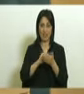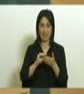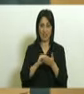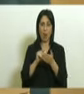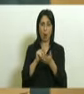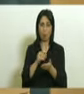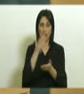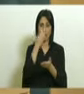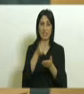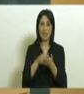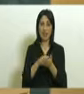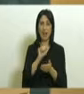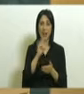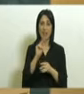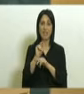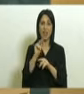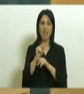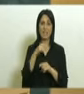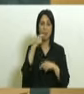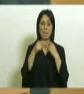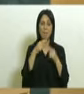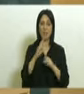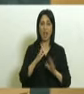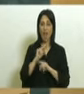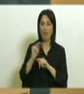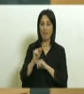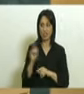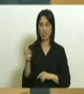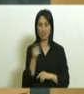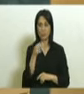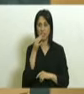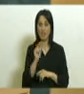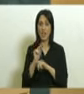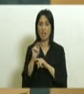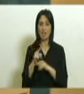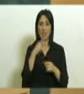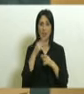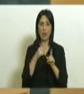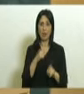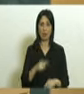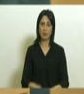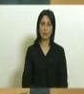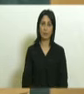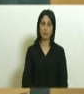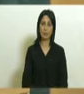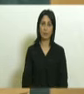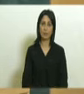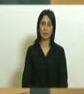ისე წააკითხეთ. ან კიდე ასწავლეთ მეტყველება, რო ავარჯიშებთ, რო იკრიბებით, მეტყველება ასწავლეთ და ისე ელაპარაკეთ, კითხები დასვით.